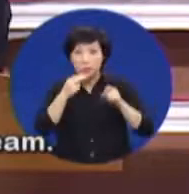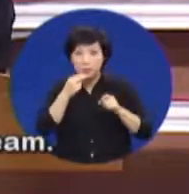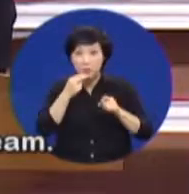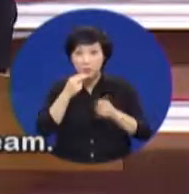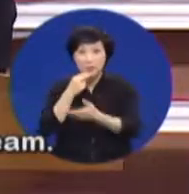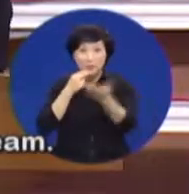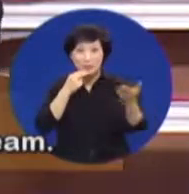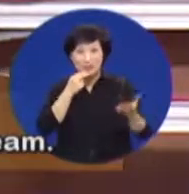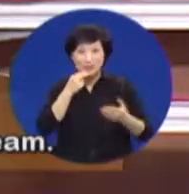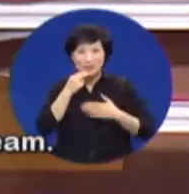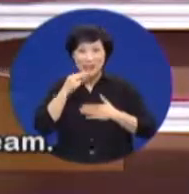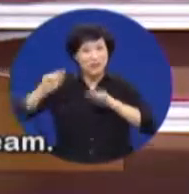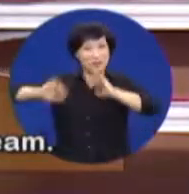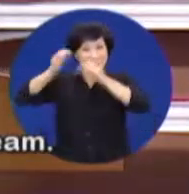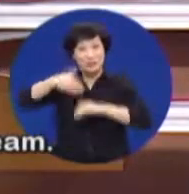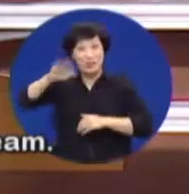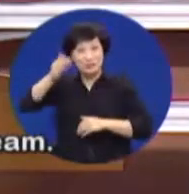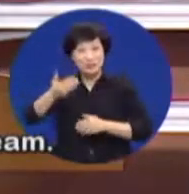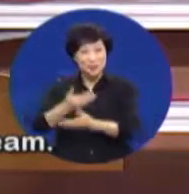같잖아요.